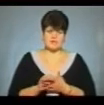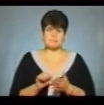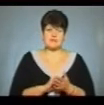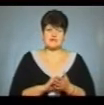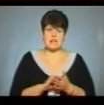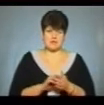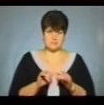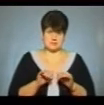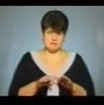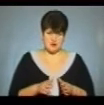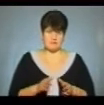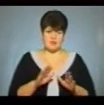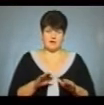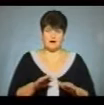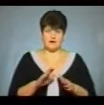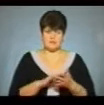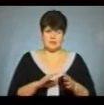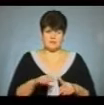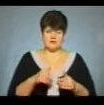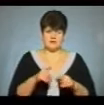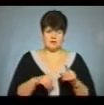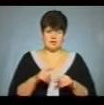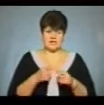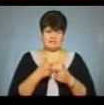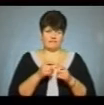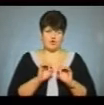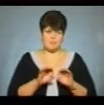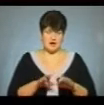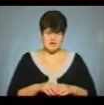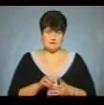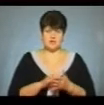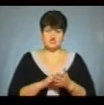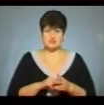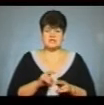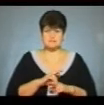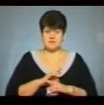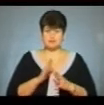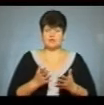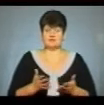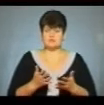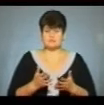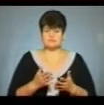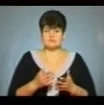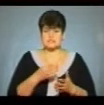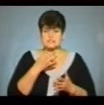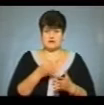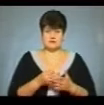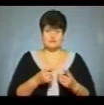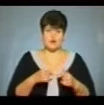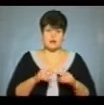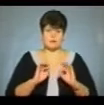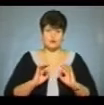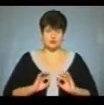матеріалами справи, а далі передавати родині інформацію. Причина смерті буде встановлена органами прокуратури